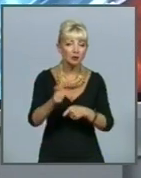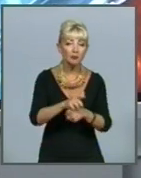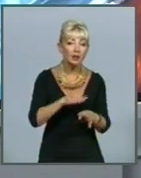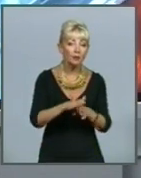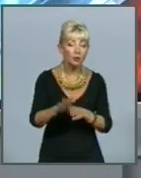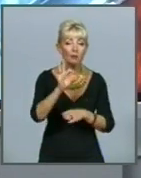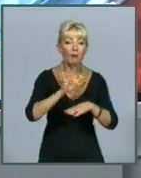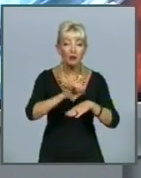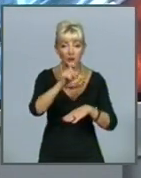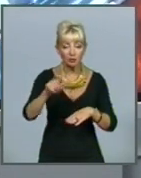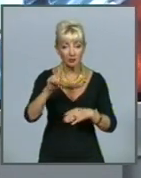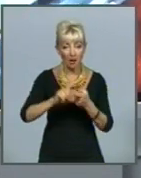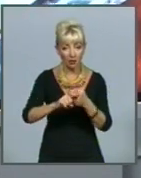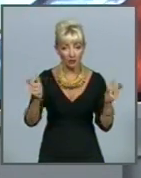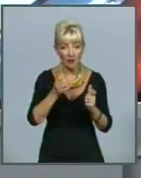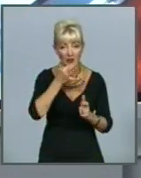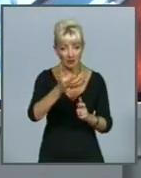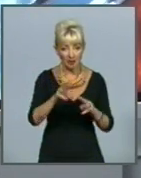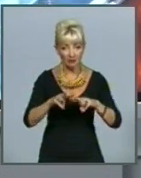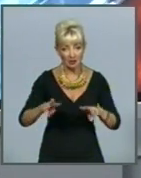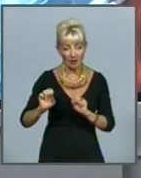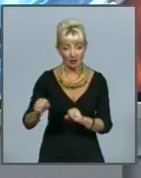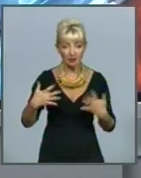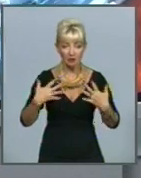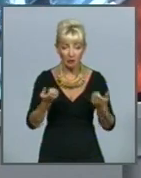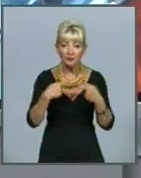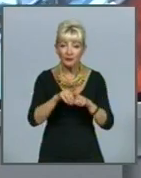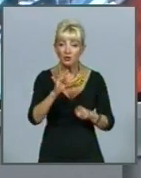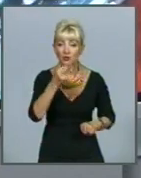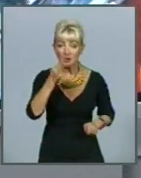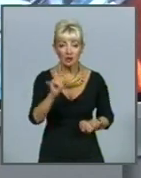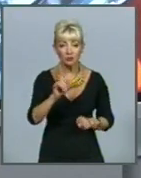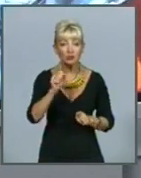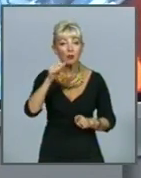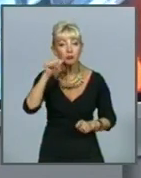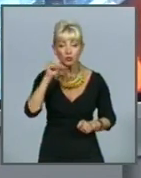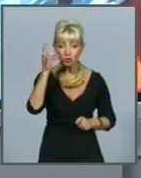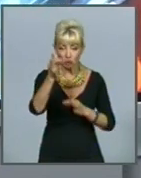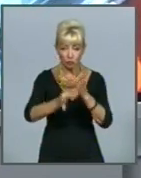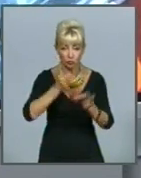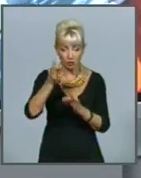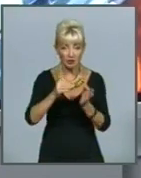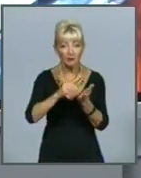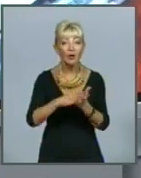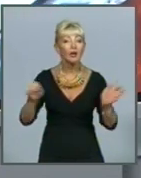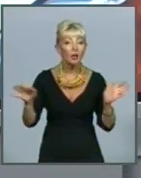це заявив міністр охорони здоров'я. Також він повідомив, що за минулу добу в Україні зафіксовано рекордну кількість хворих